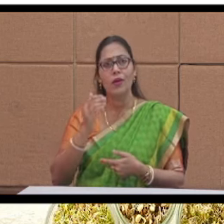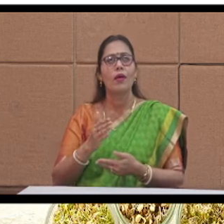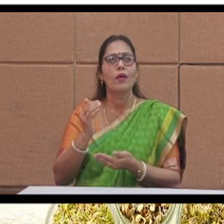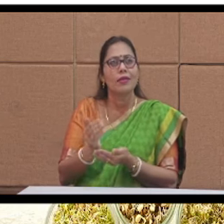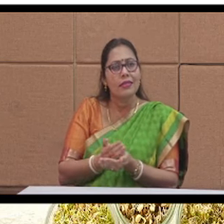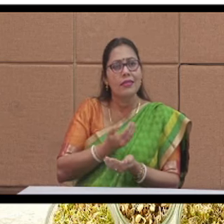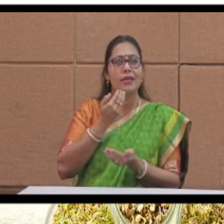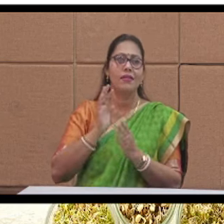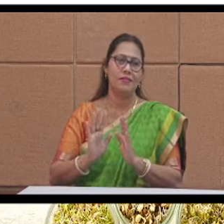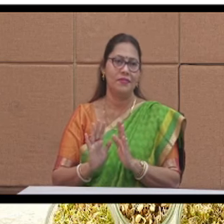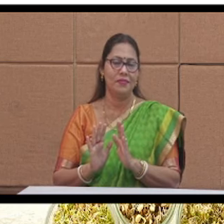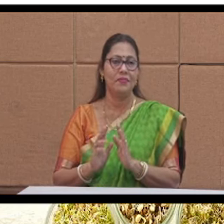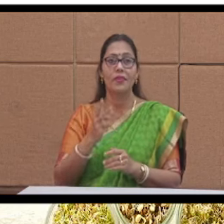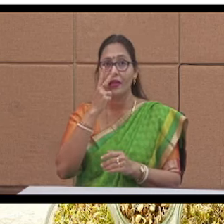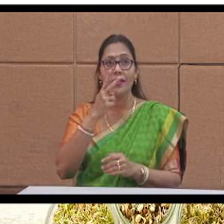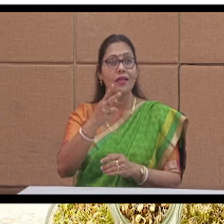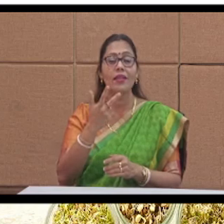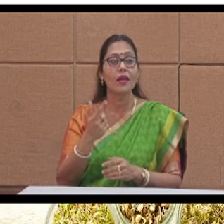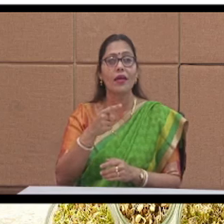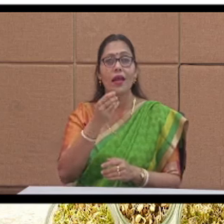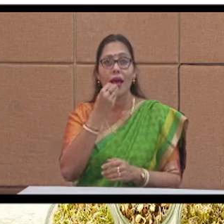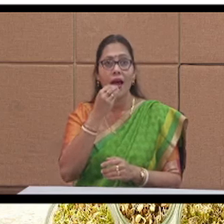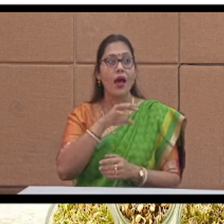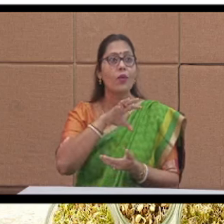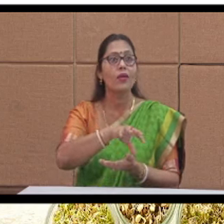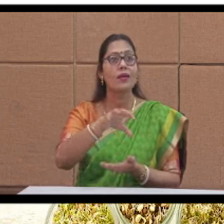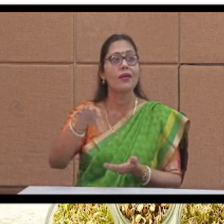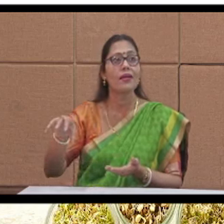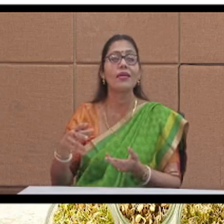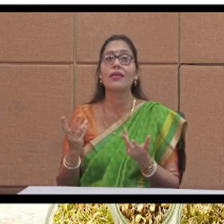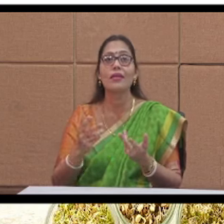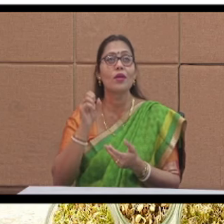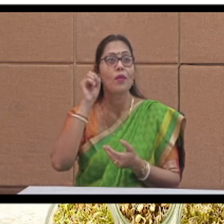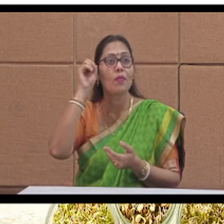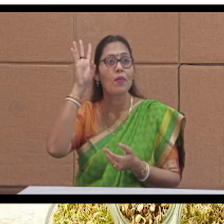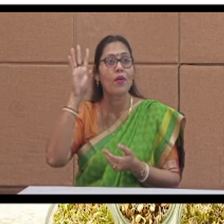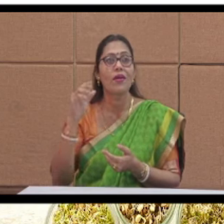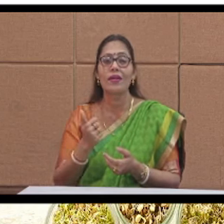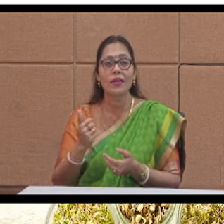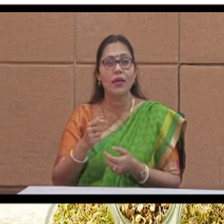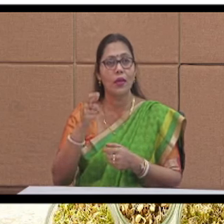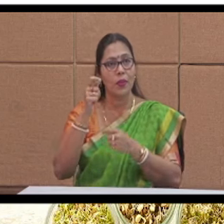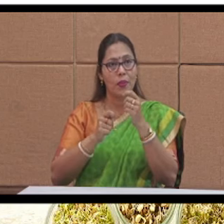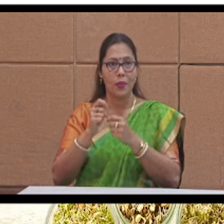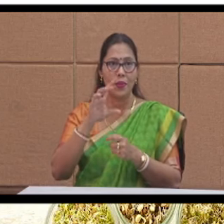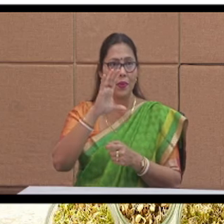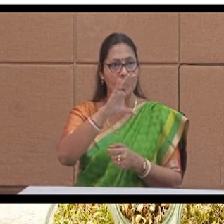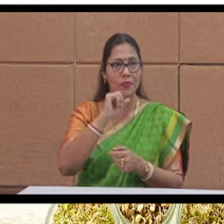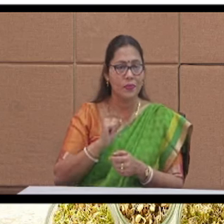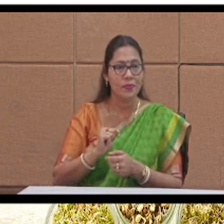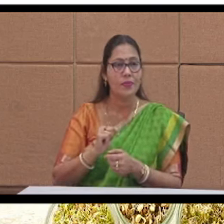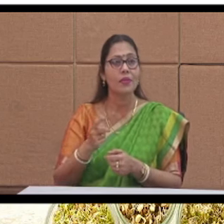লড়াই করতে পারবে দেখো তোমার জন্য আমরা কি কি নিয়ে এসছি সকালে দুধ আছে